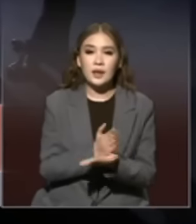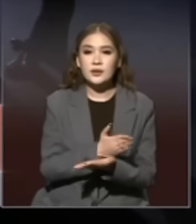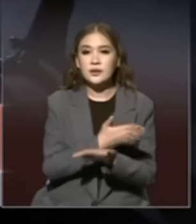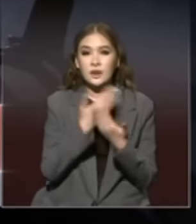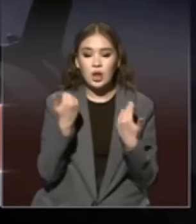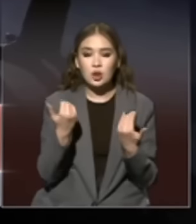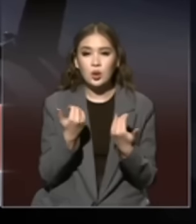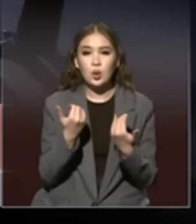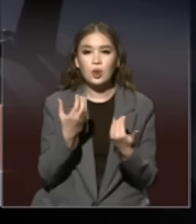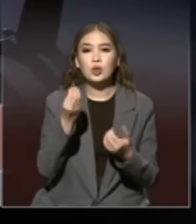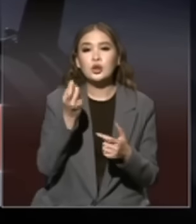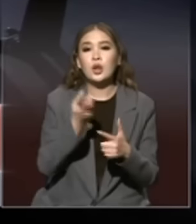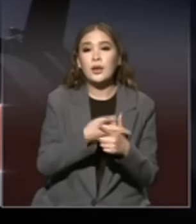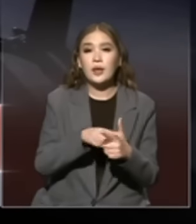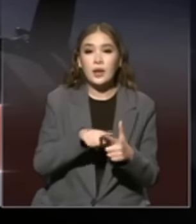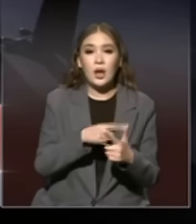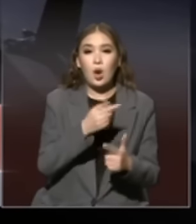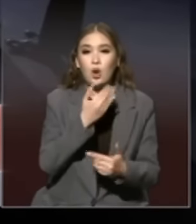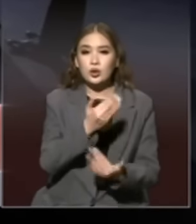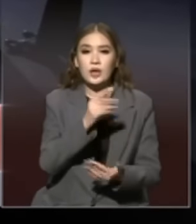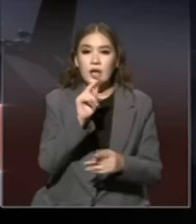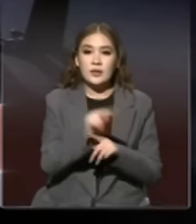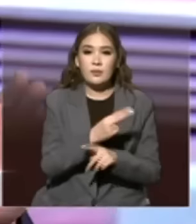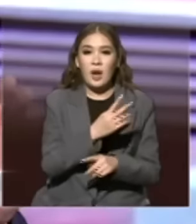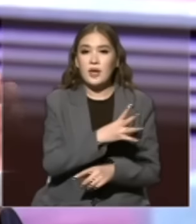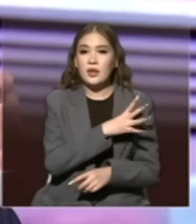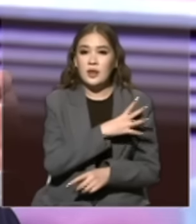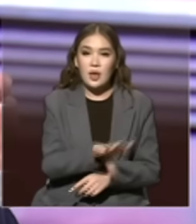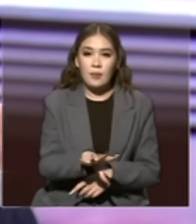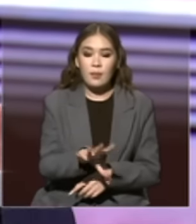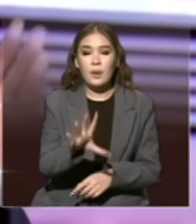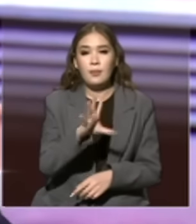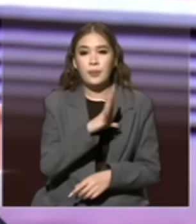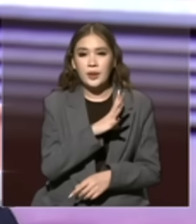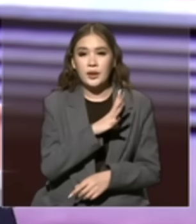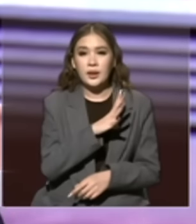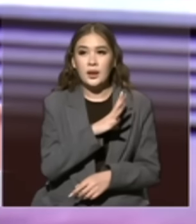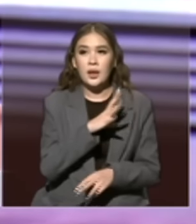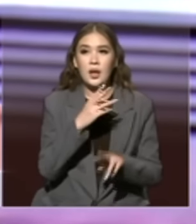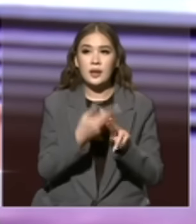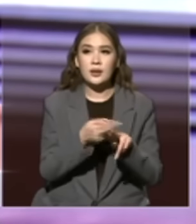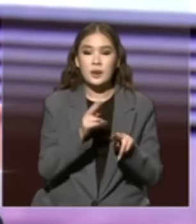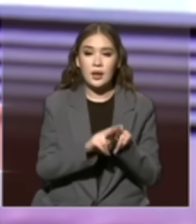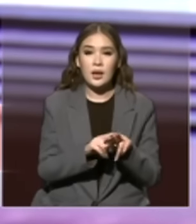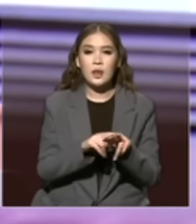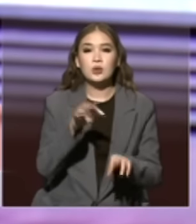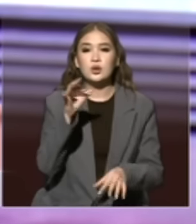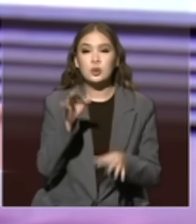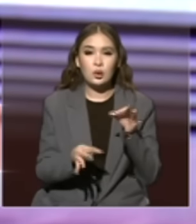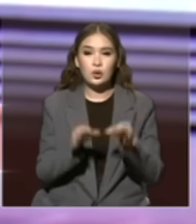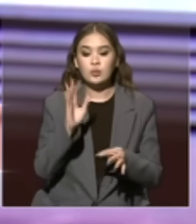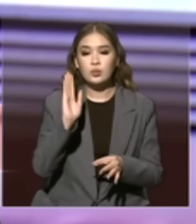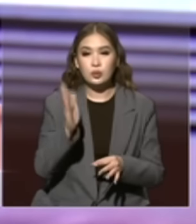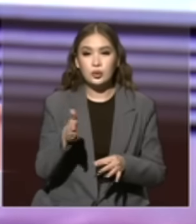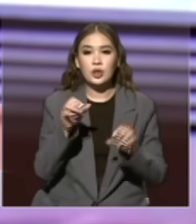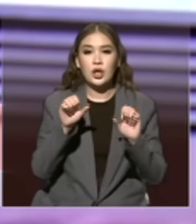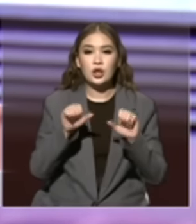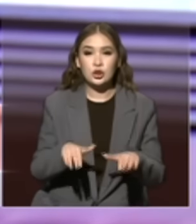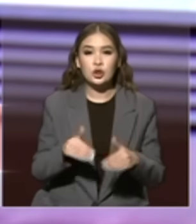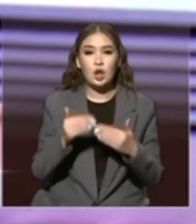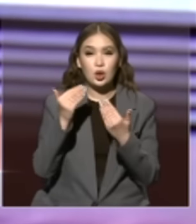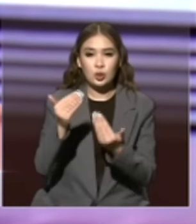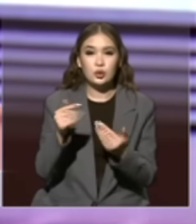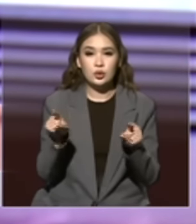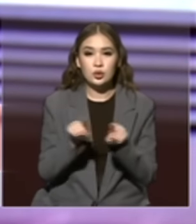болмаса, иә түзелген жоқ, иә түзелмеген жоқ. Түзелмегені. Сонда сот шешім қабылдайды. Бұл соттың